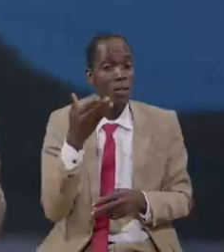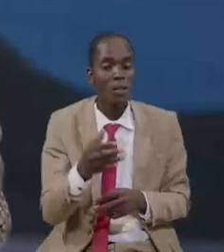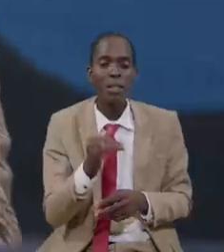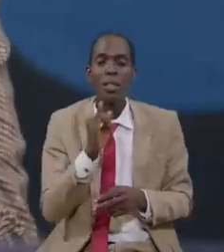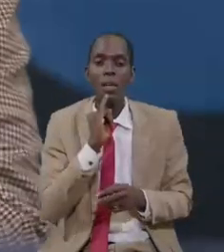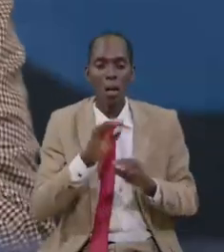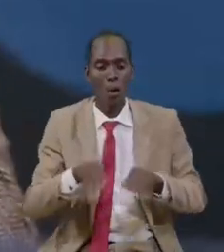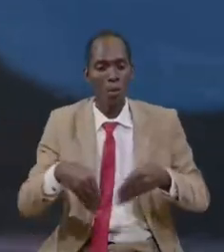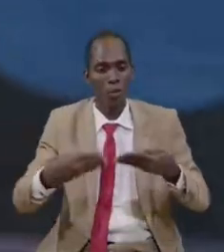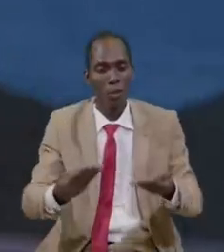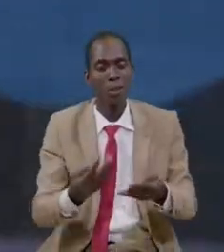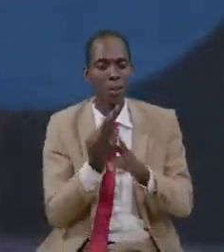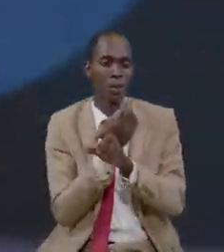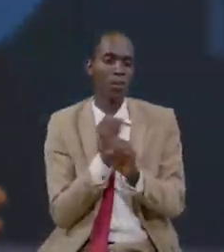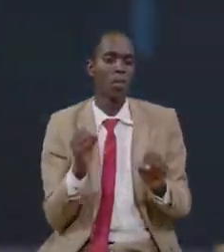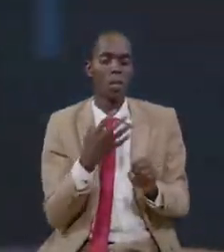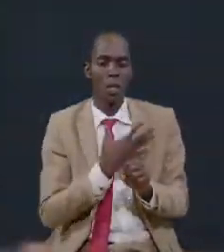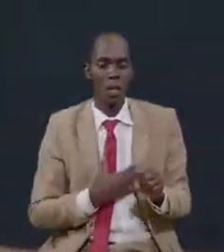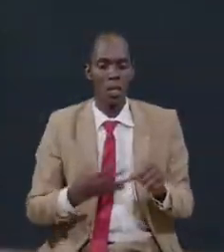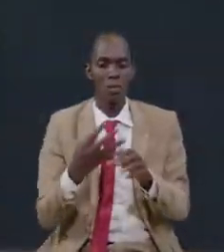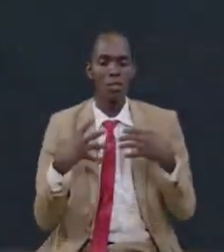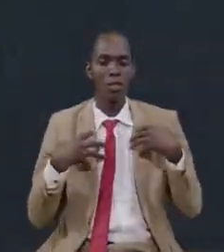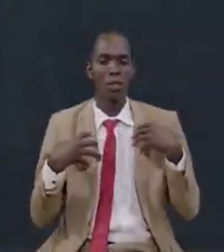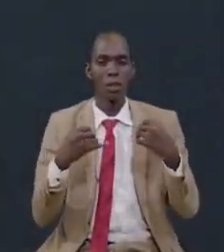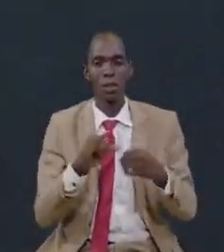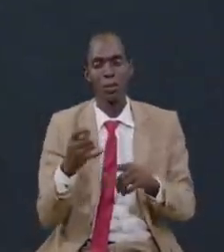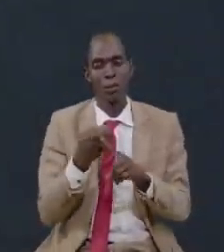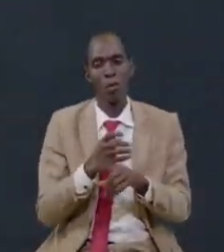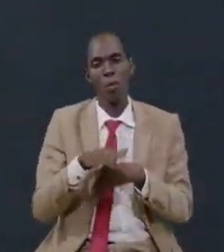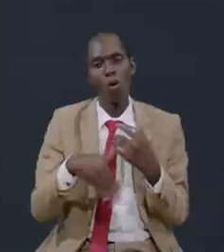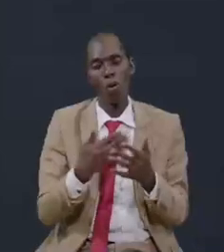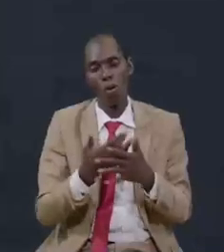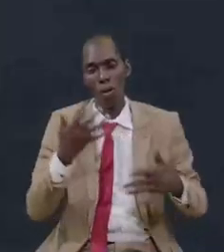La rédemption pourvue et la guérison de toute maladie.